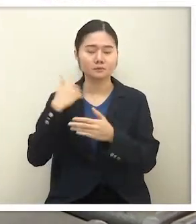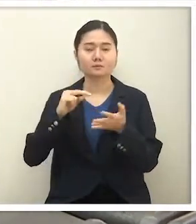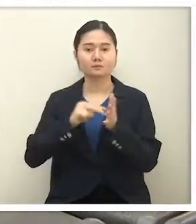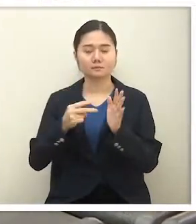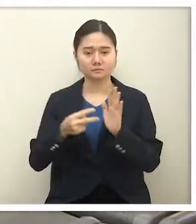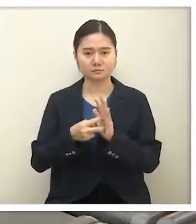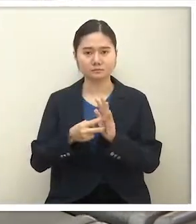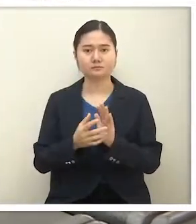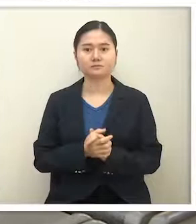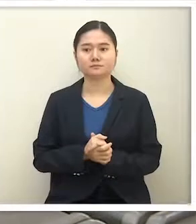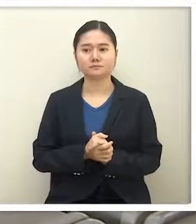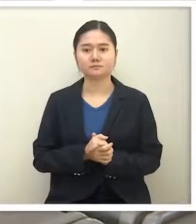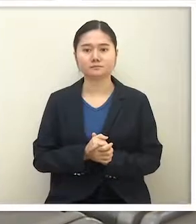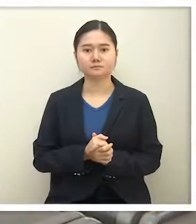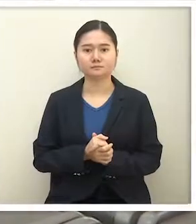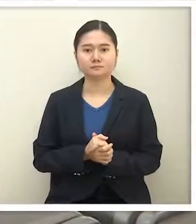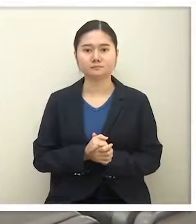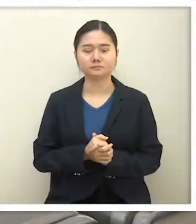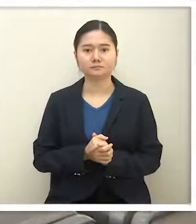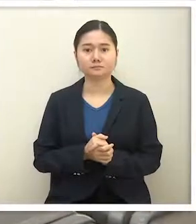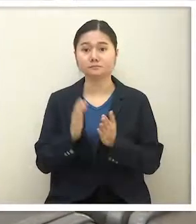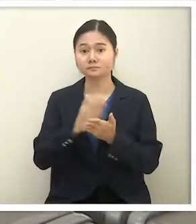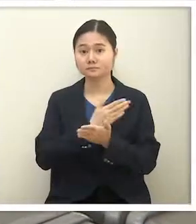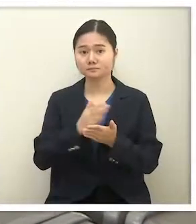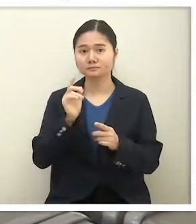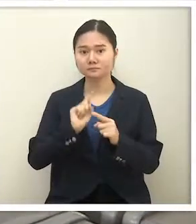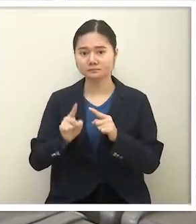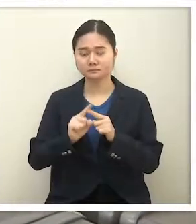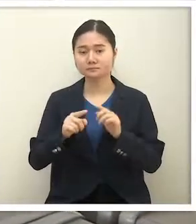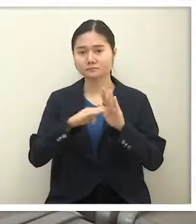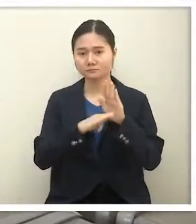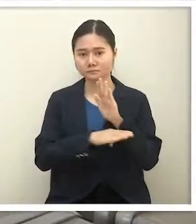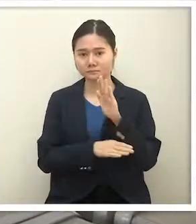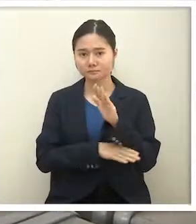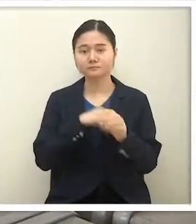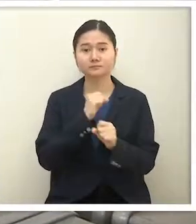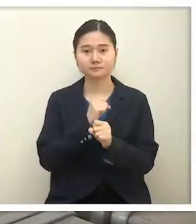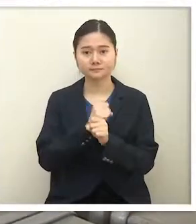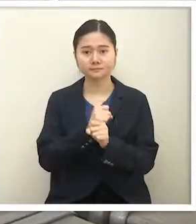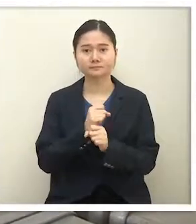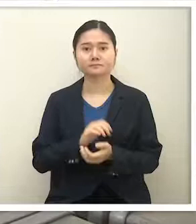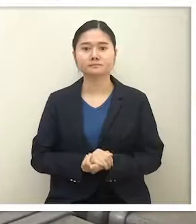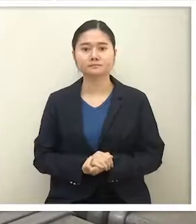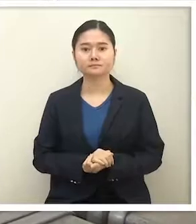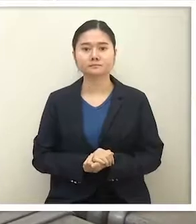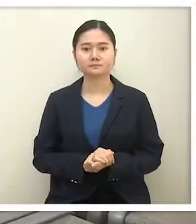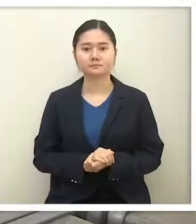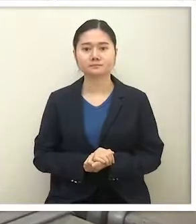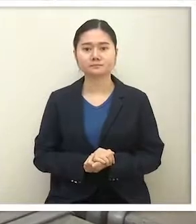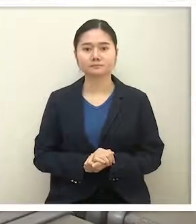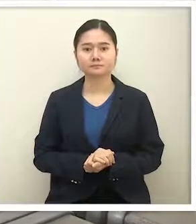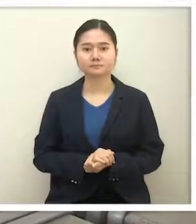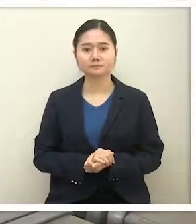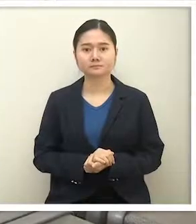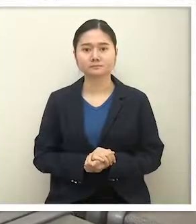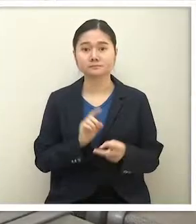ายประเภทใช่ไหมครับและกระบวนการในการผลิตใช่ไหมครับแล้วอันที่ครั้งที่สองนี่เ